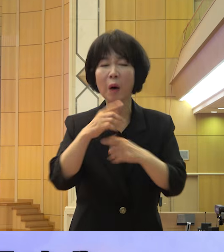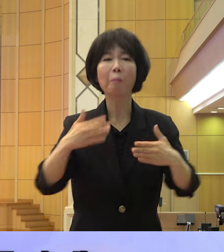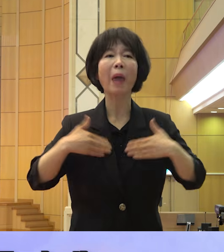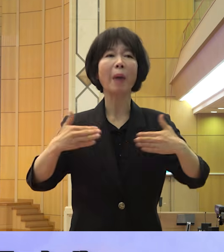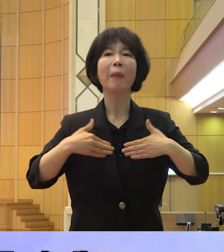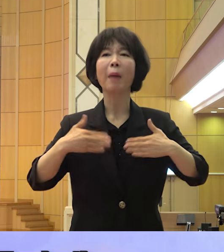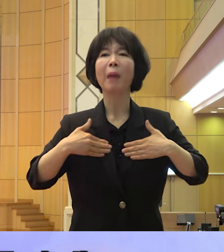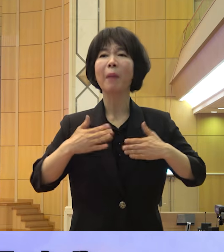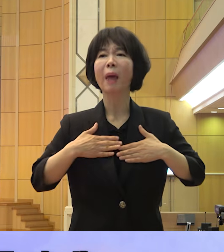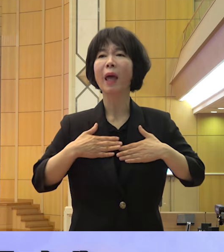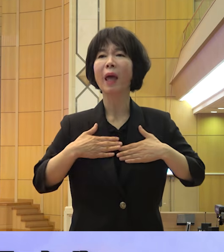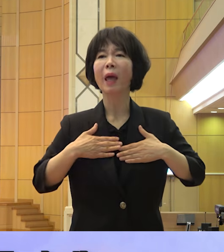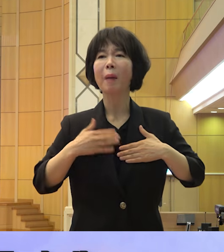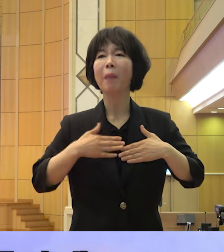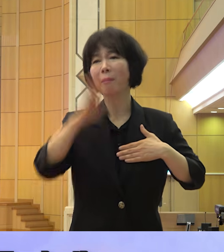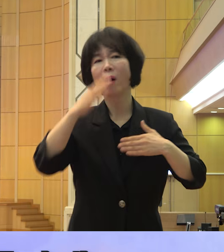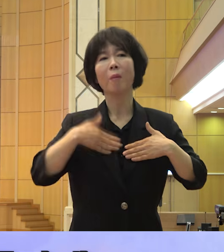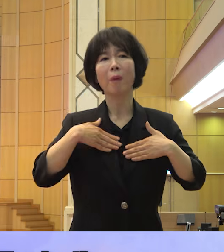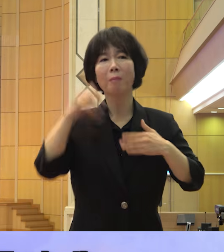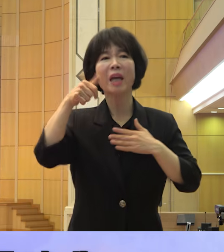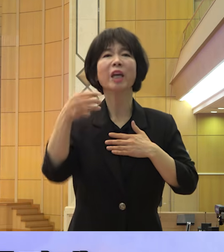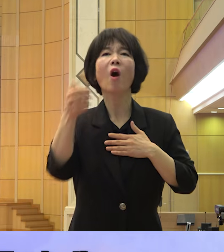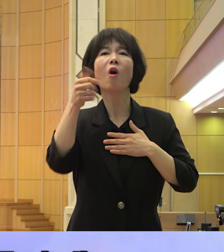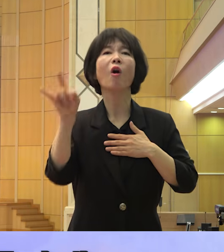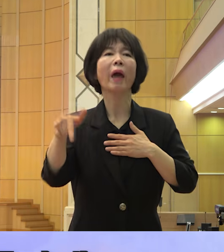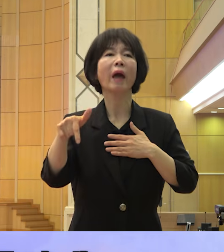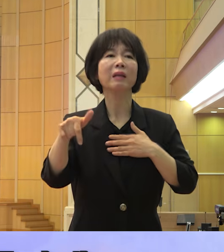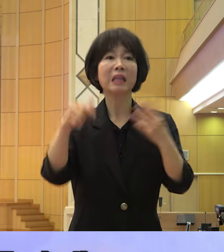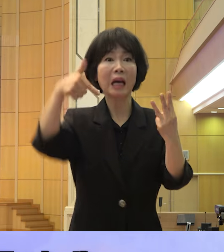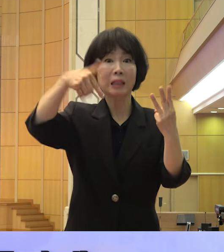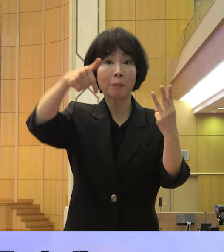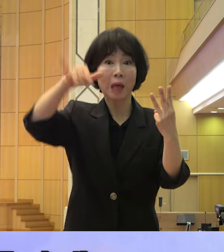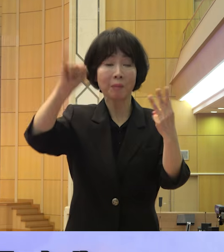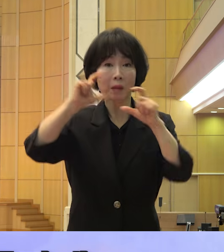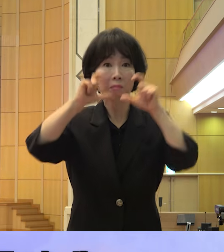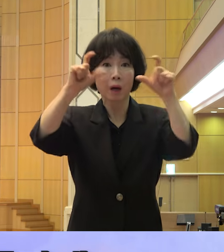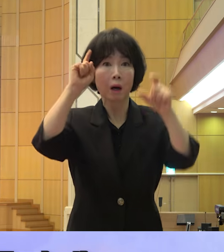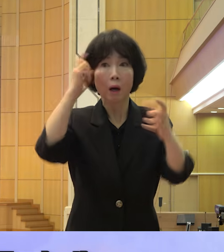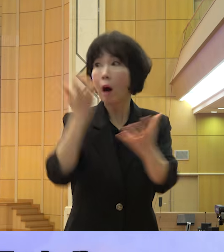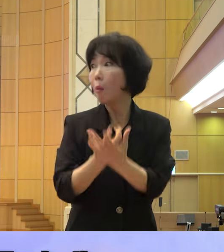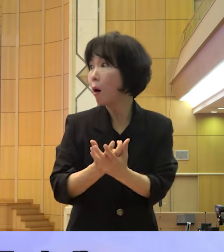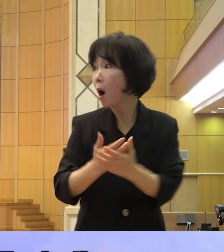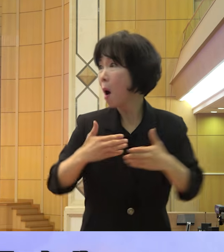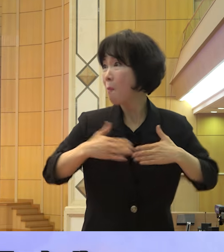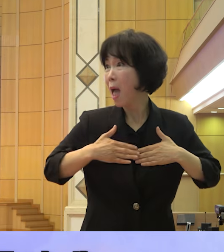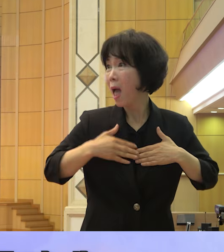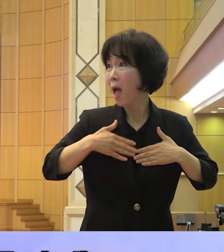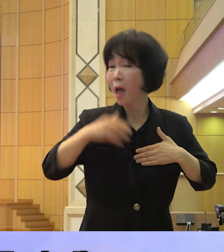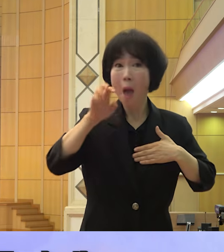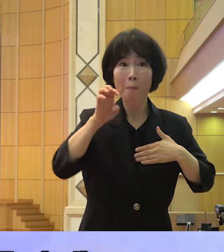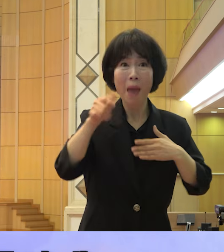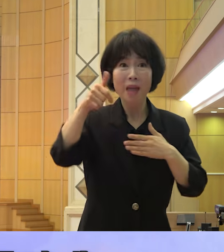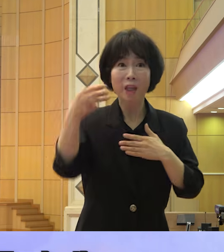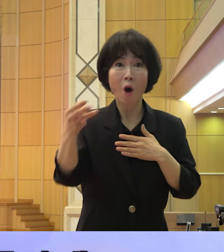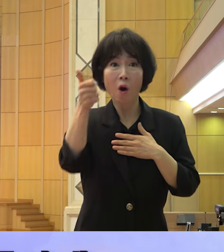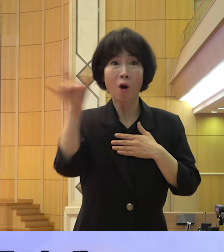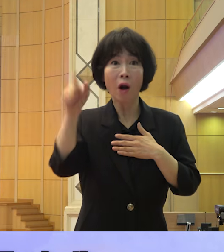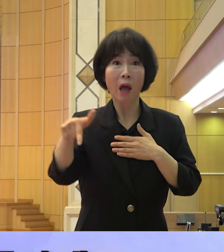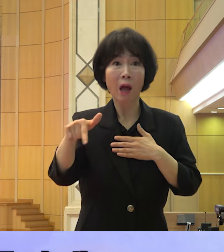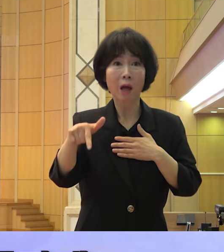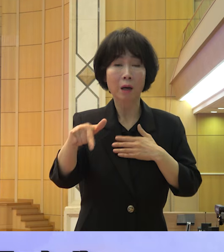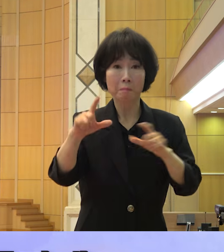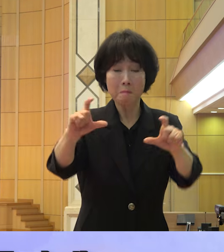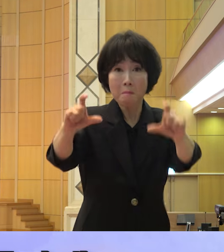그때 결핵이라는 말도 저는 처음 들어봤어요. 폐결핵이라고 하는 말도 처음 들어봤는데 그 당시만